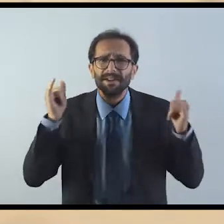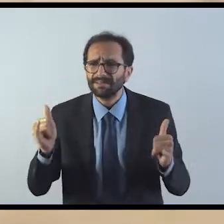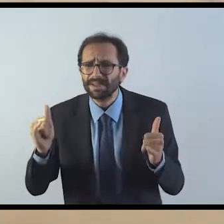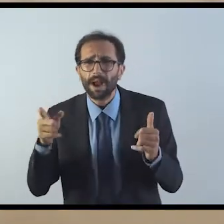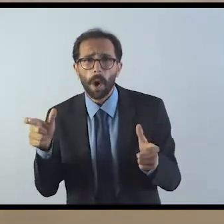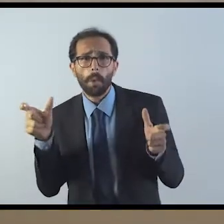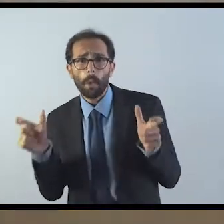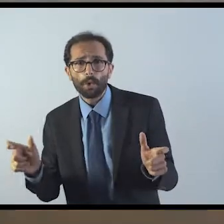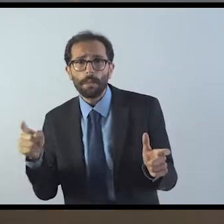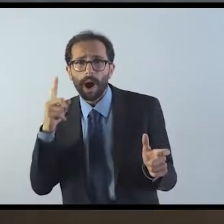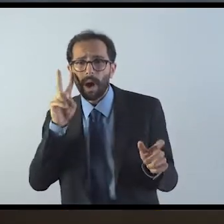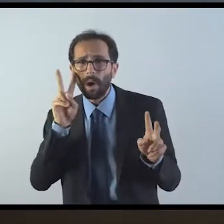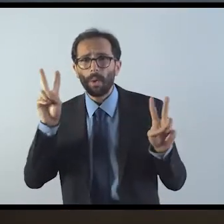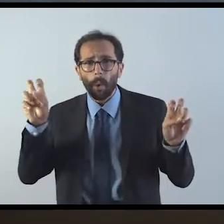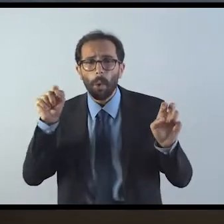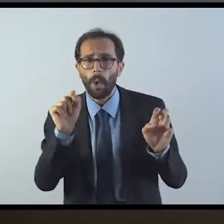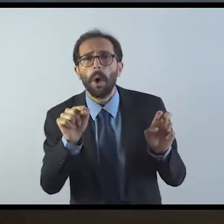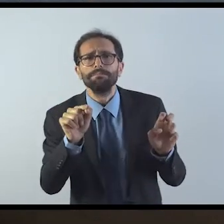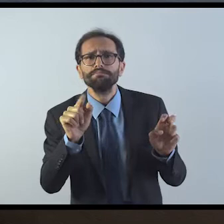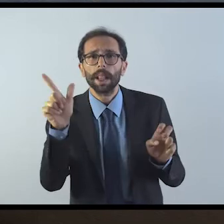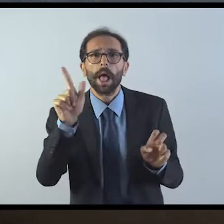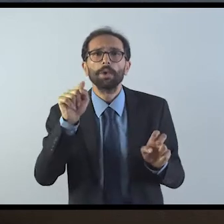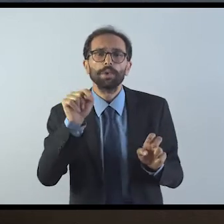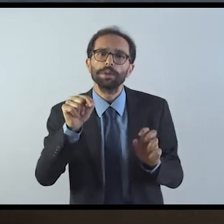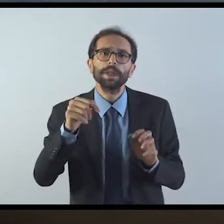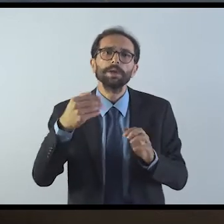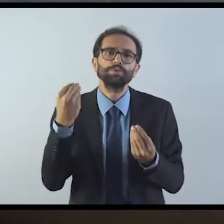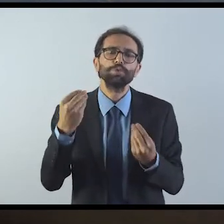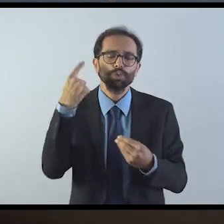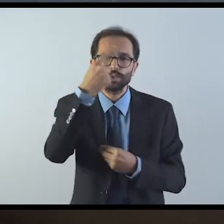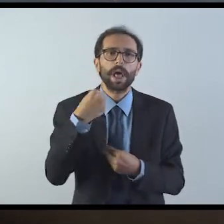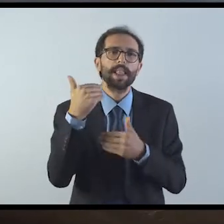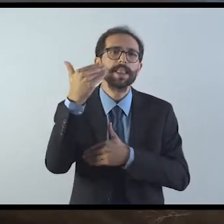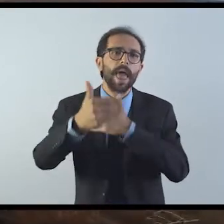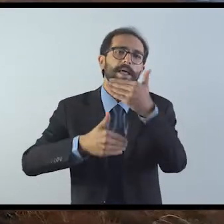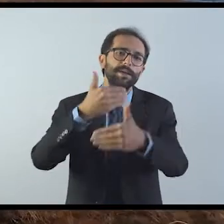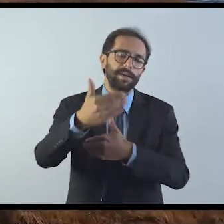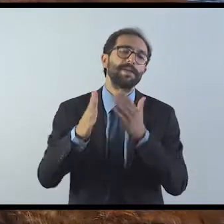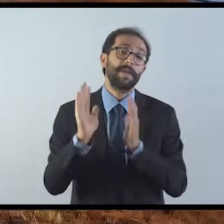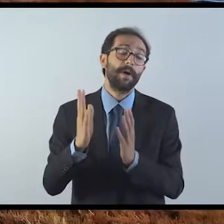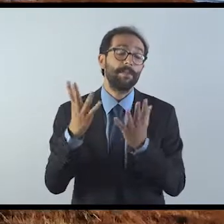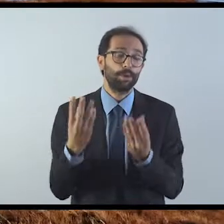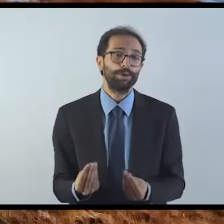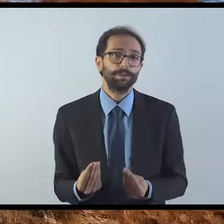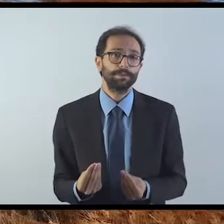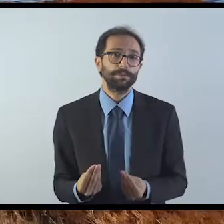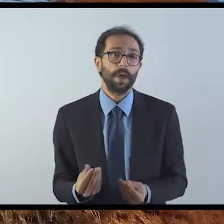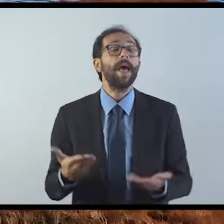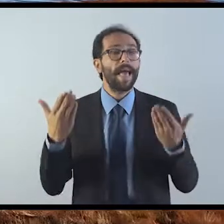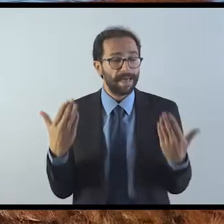ile günü tüm güzellikleriyle geleceğe taşıyor Evet